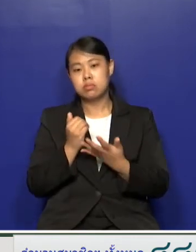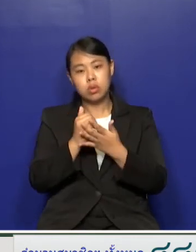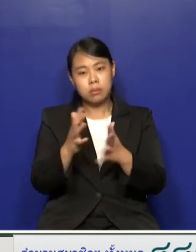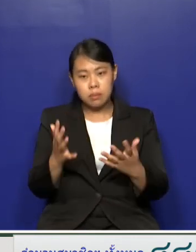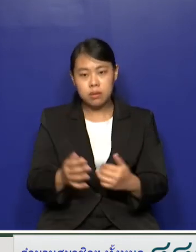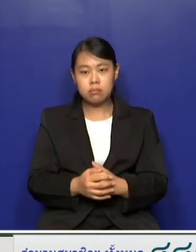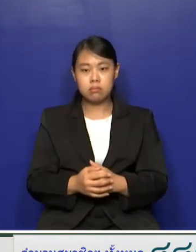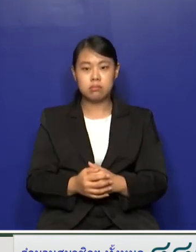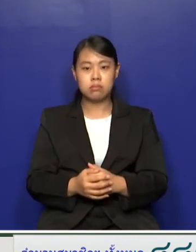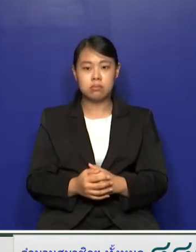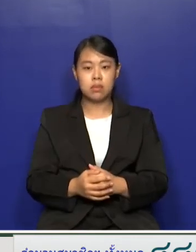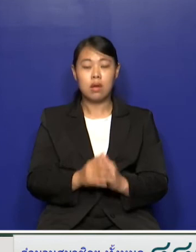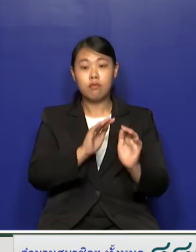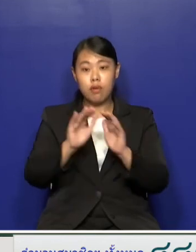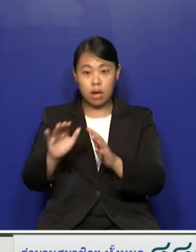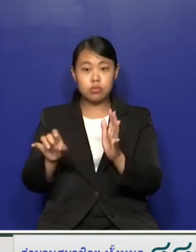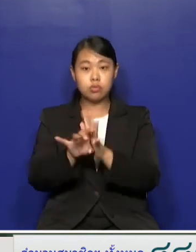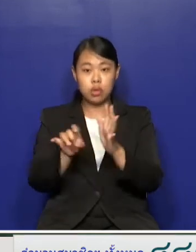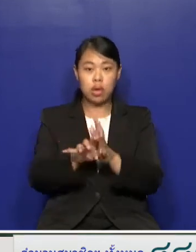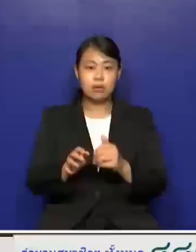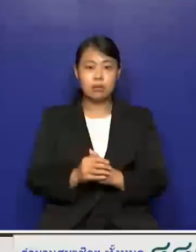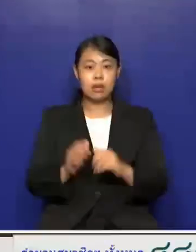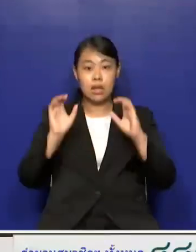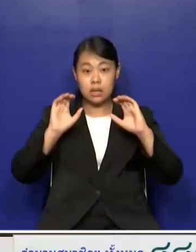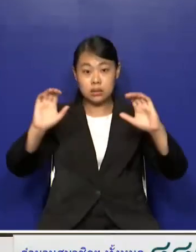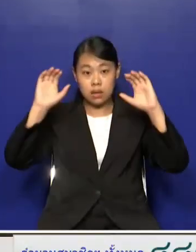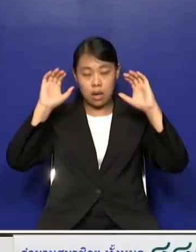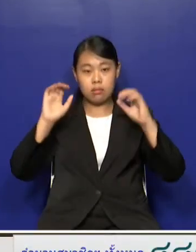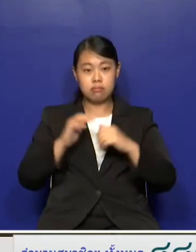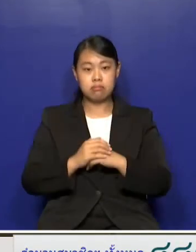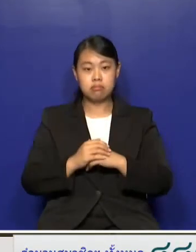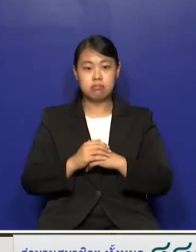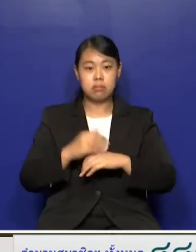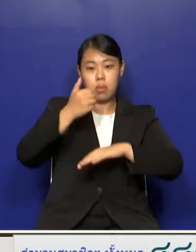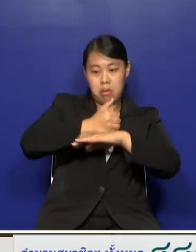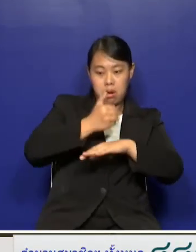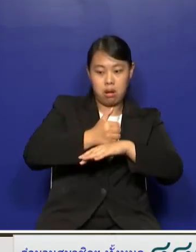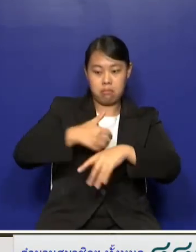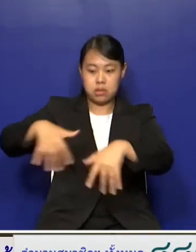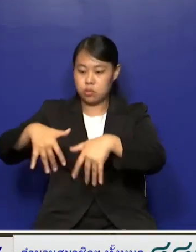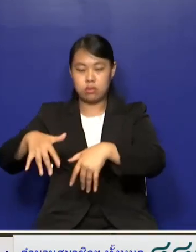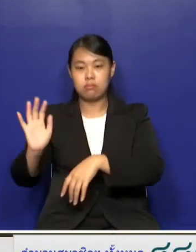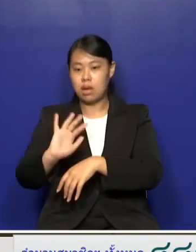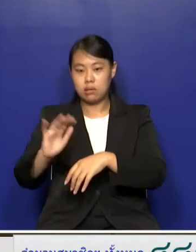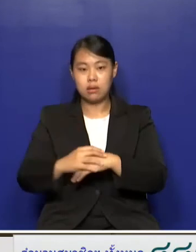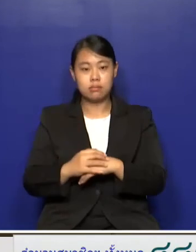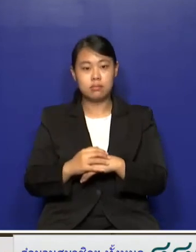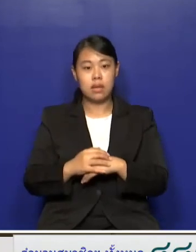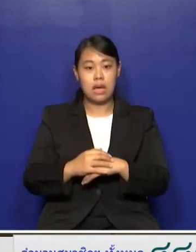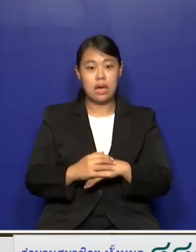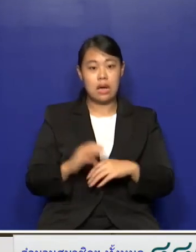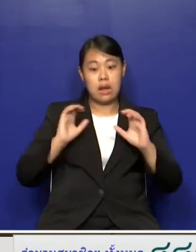ข้าราชการไม่ใช่นายของประชาชนข้าราชการจะต้องรับใช้ประชาชน